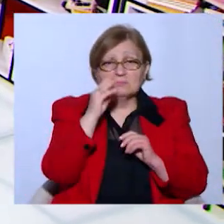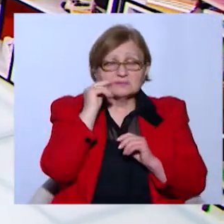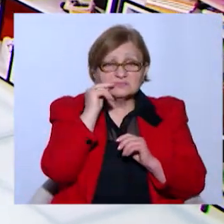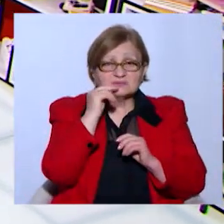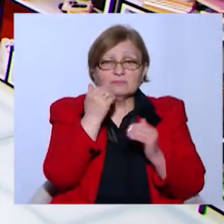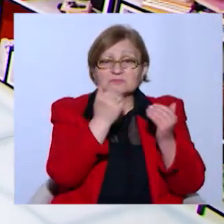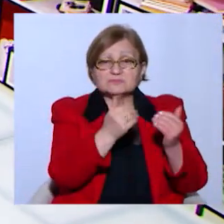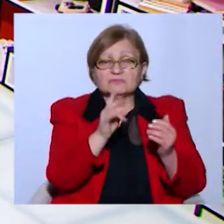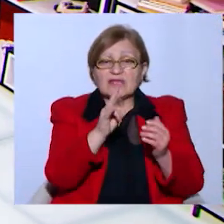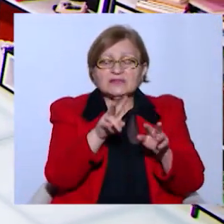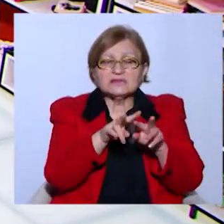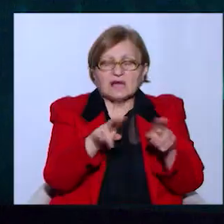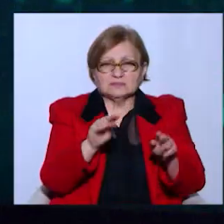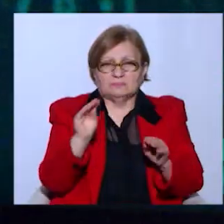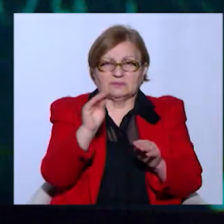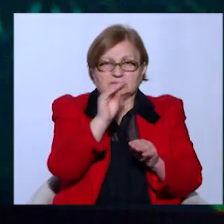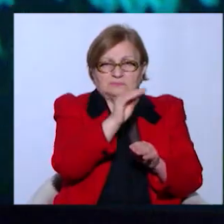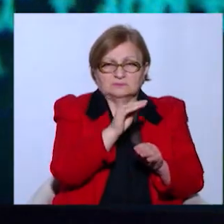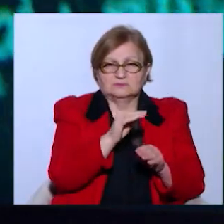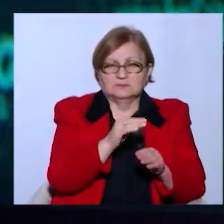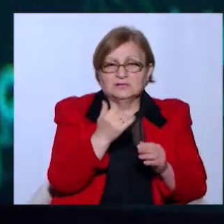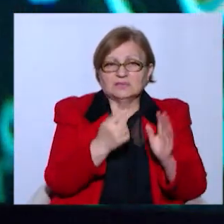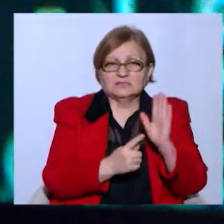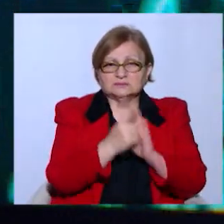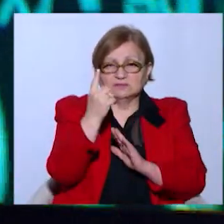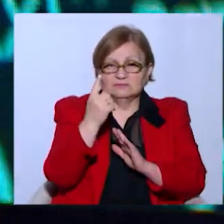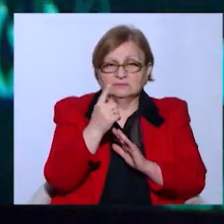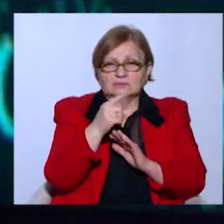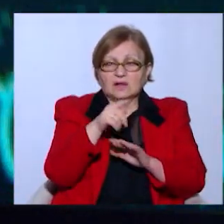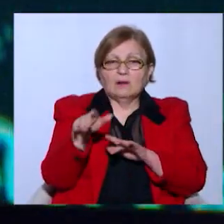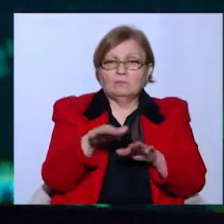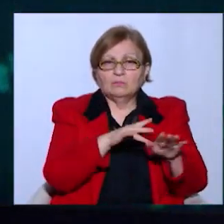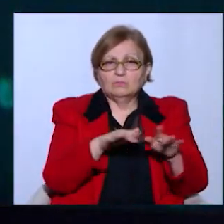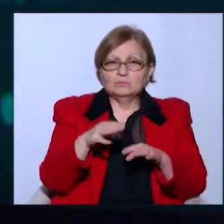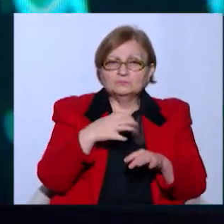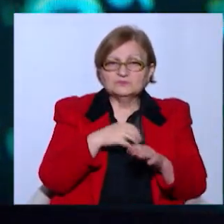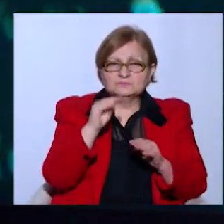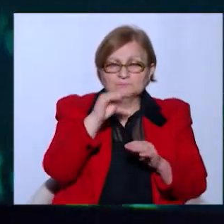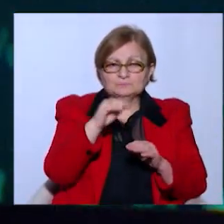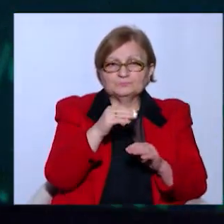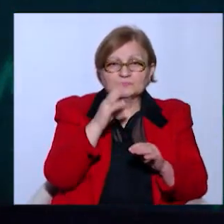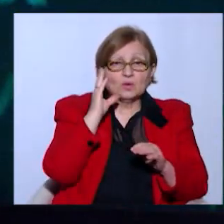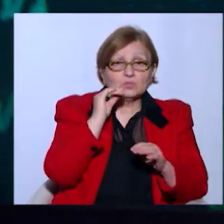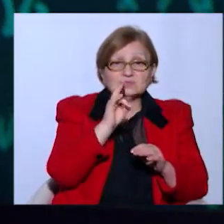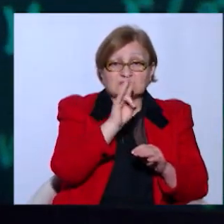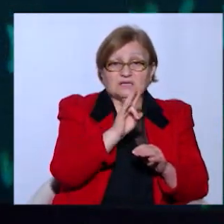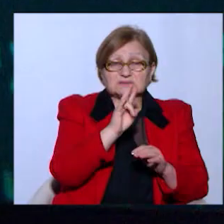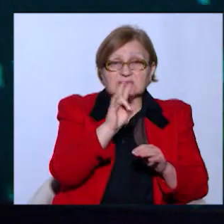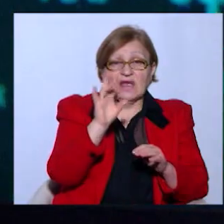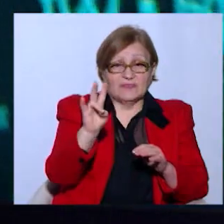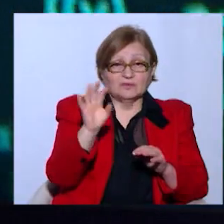ენი თანაბრად იზრდება. მოდი დავიწყოთ ახლა ფუნქციის მნიშვნელობების შევსებაც. პირველი, როცა ენი 0